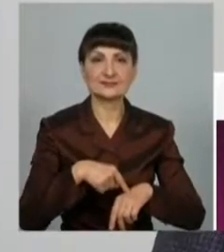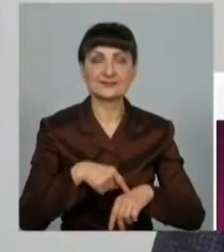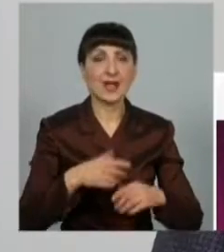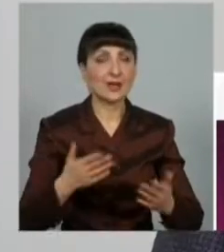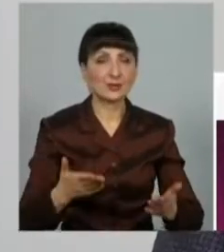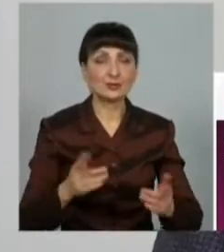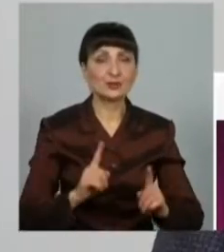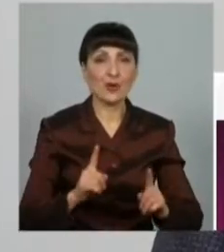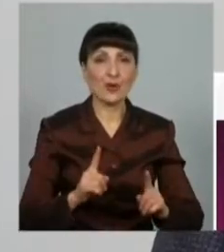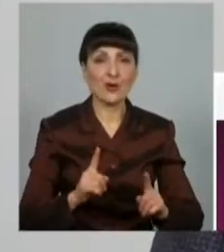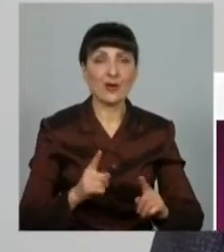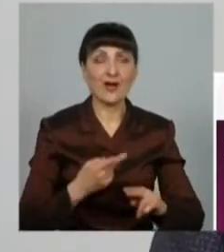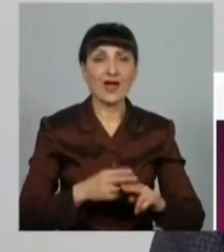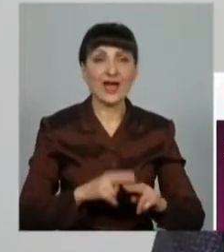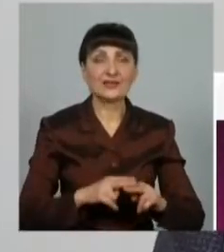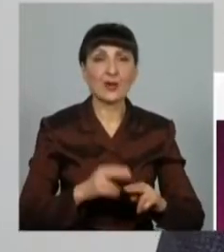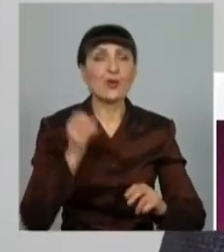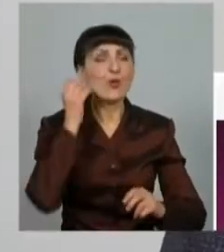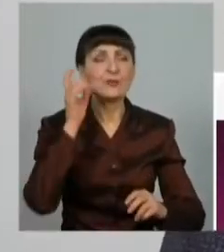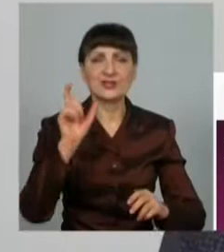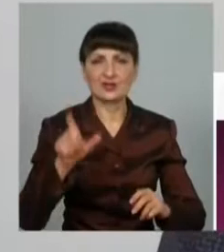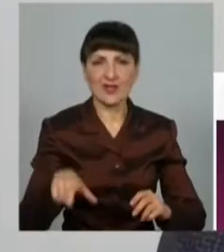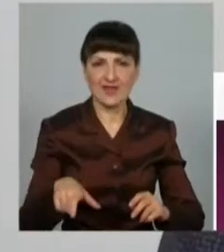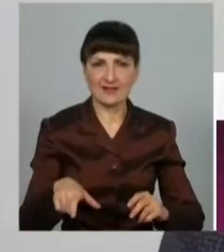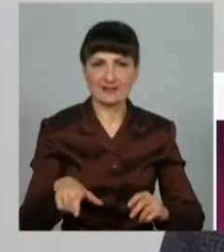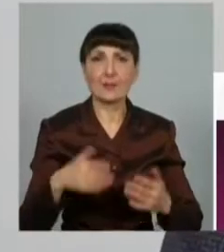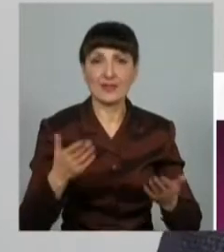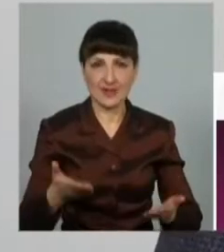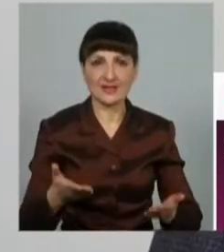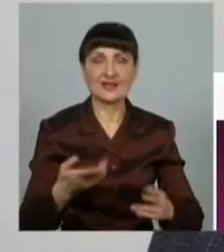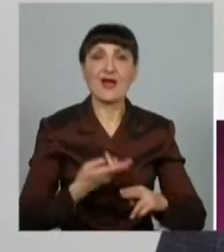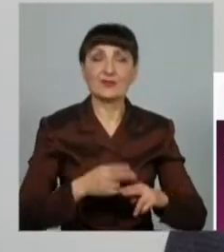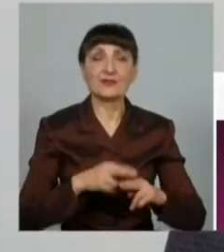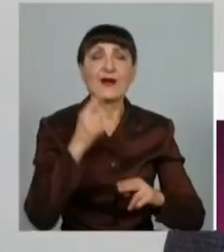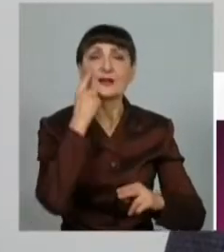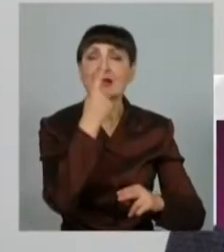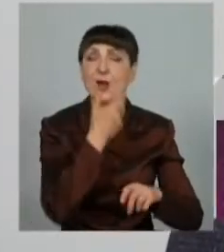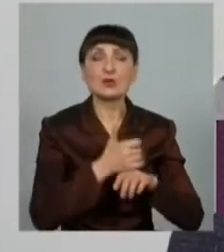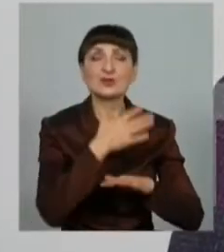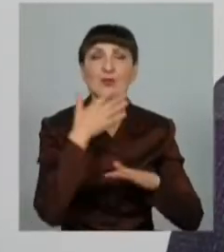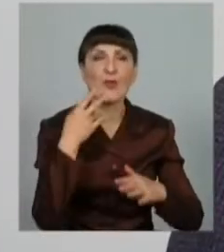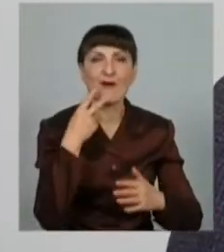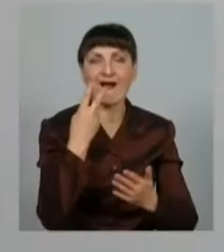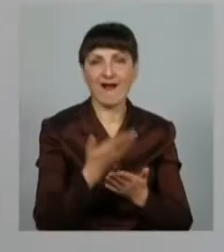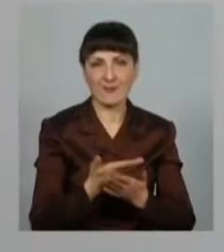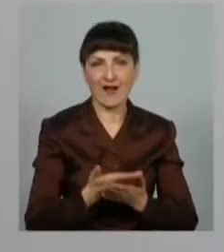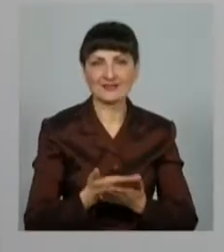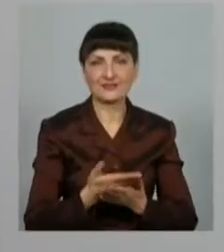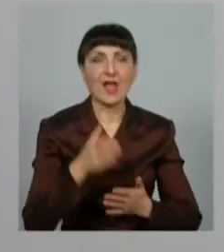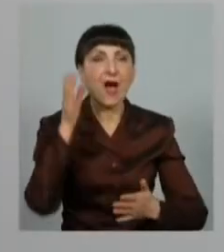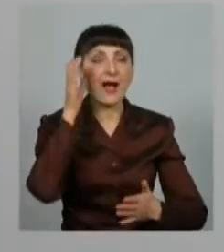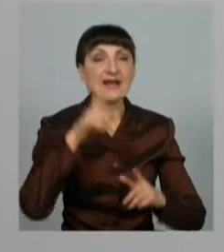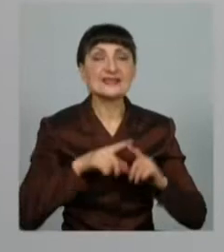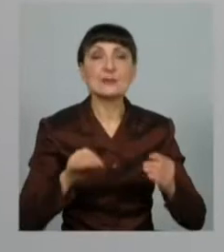то, что это, извините, это умный человек. Понимаете, вот такая, глаза многое выдают, глаза о многом говорят. В Академии и